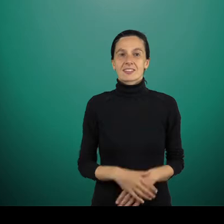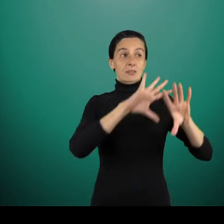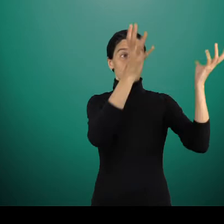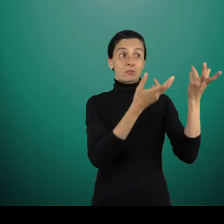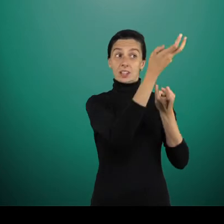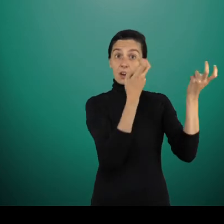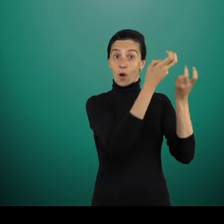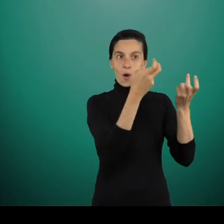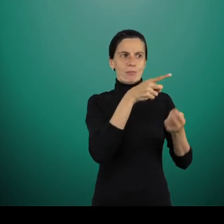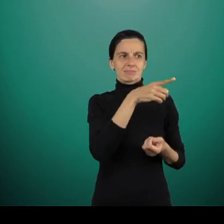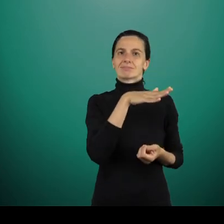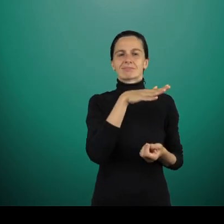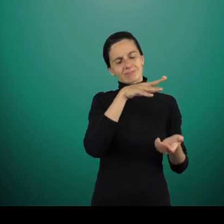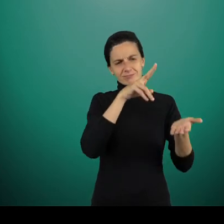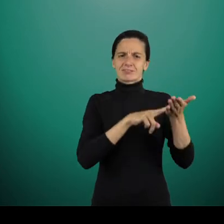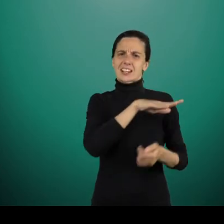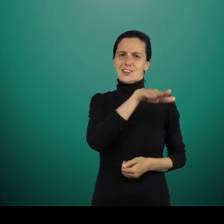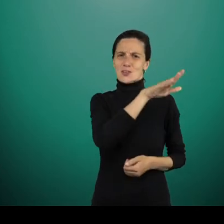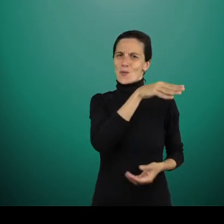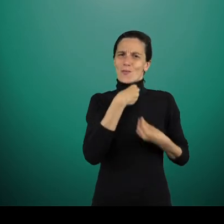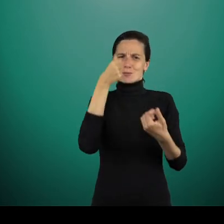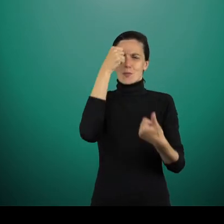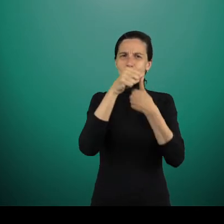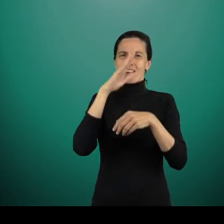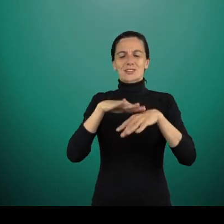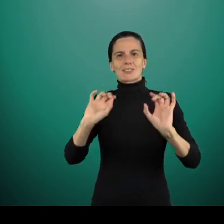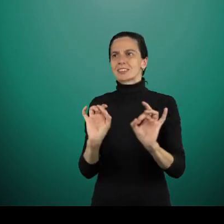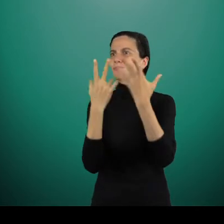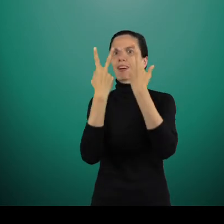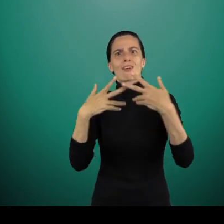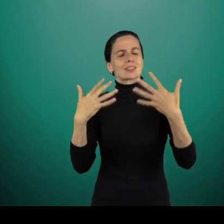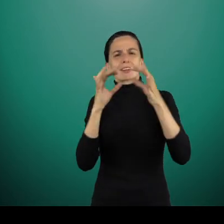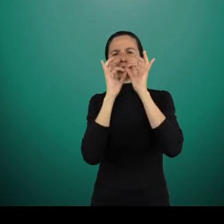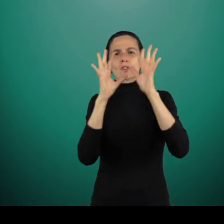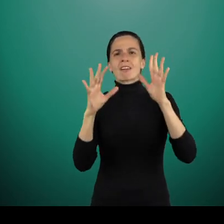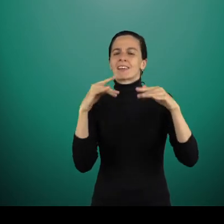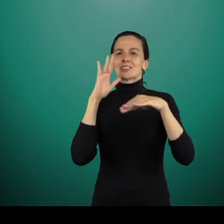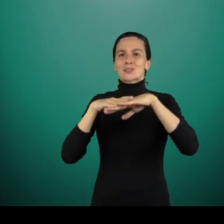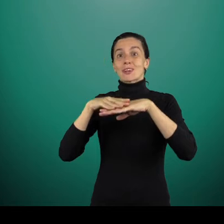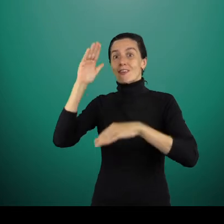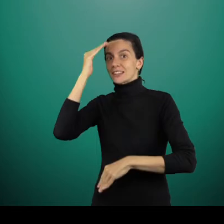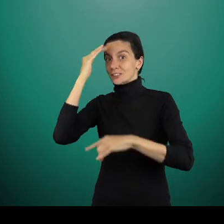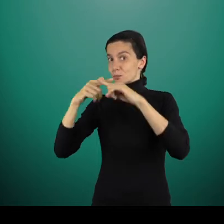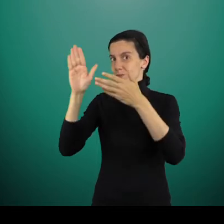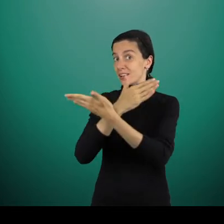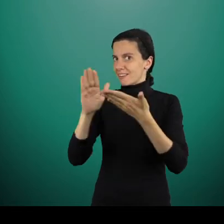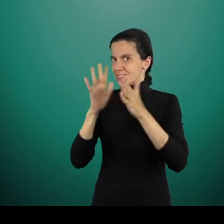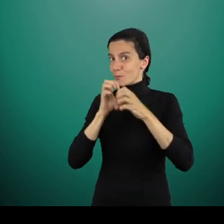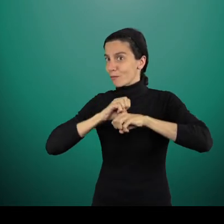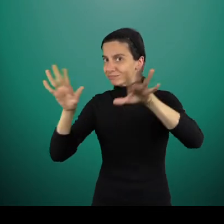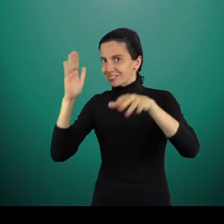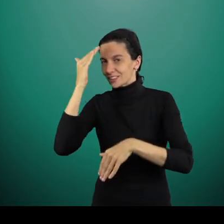Le Mundaneum, c'est un lieu de mémoire d'une fabuleuse expérience autour de la connaissance et de partage de cette connaissance.